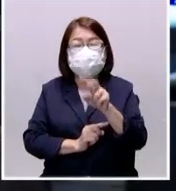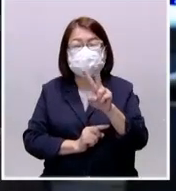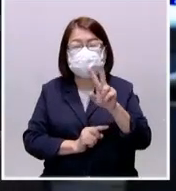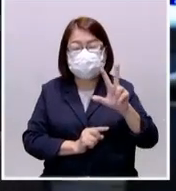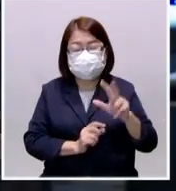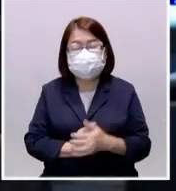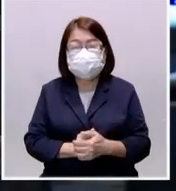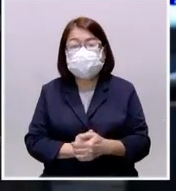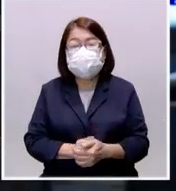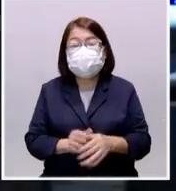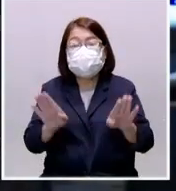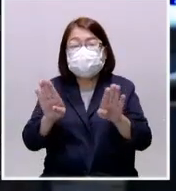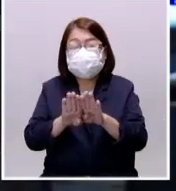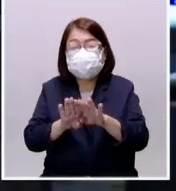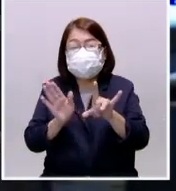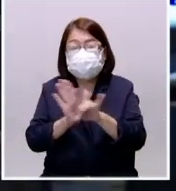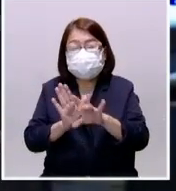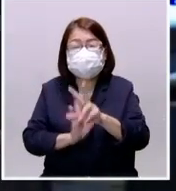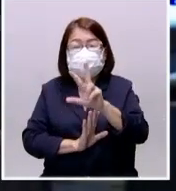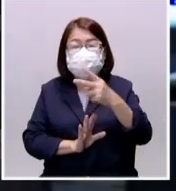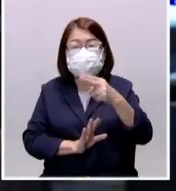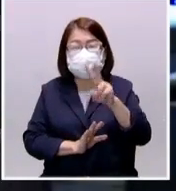1.23 ไปปิดที่